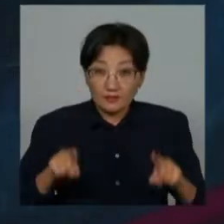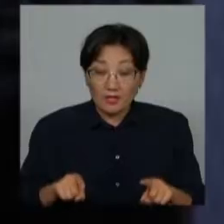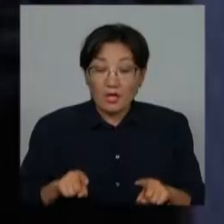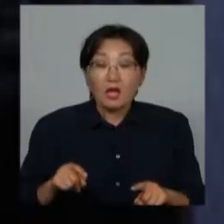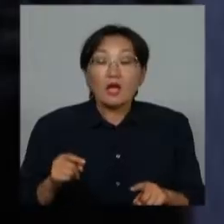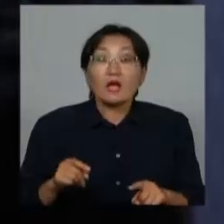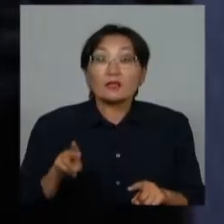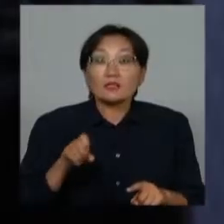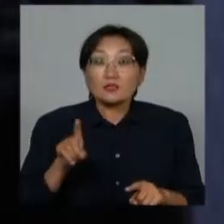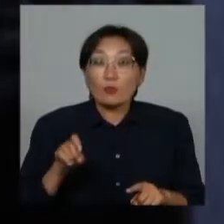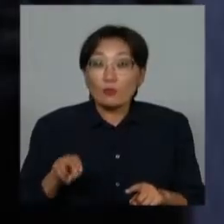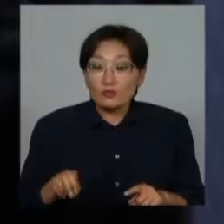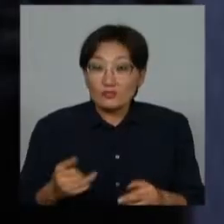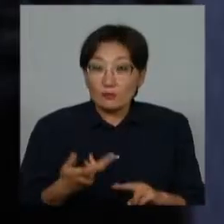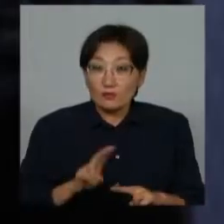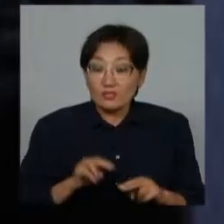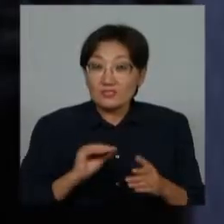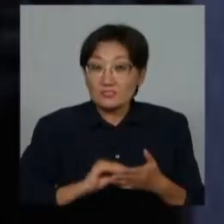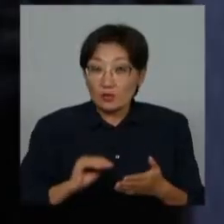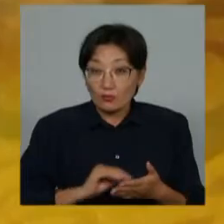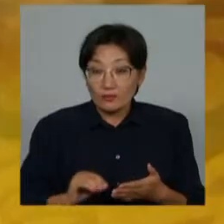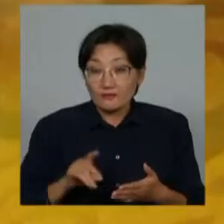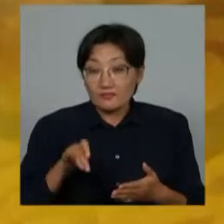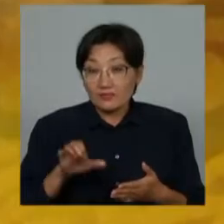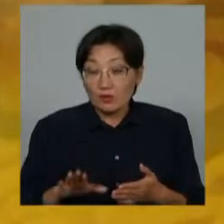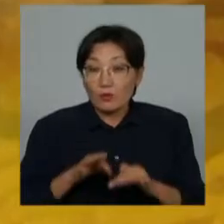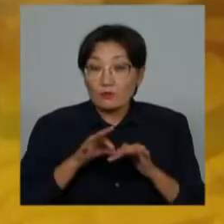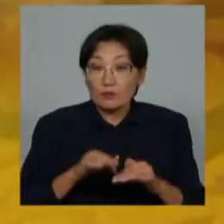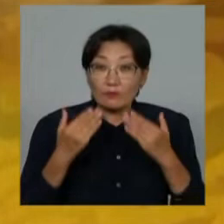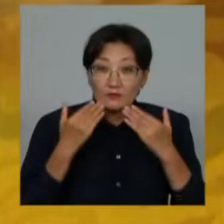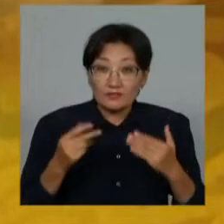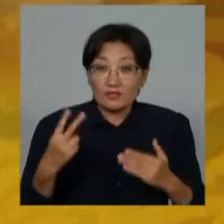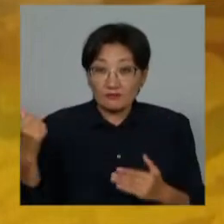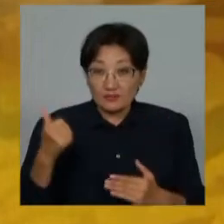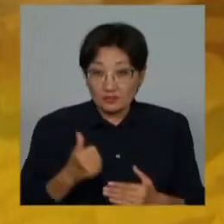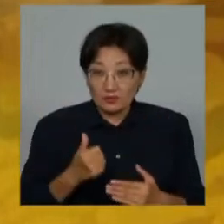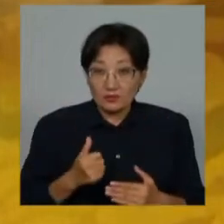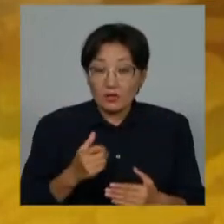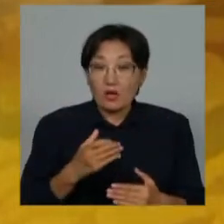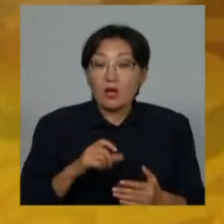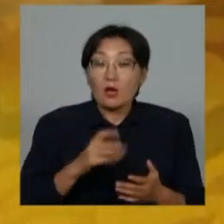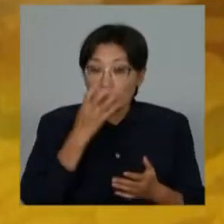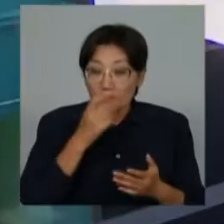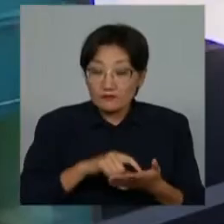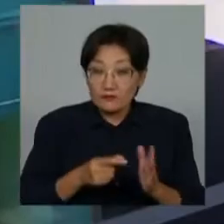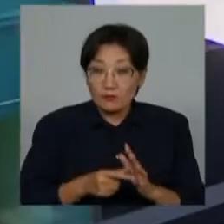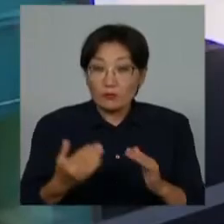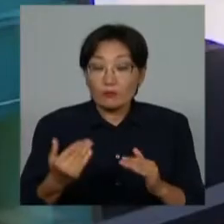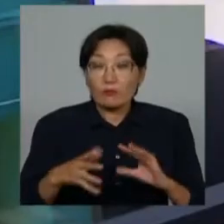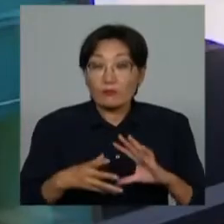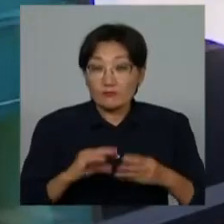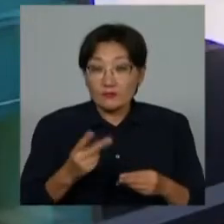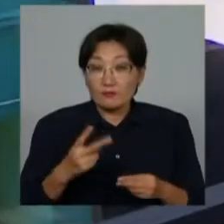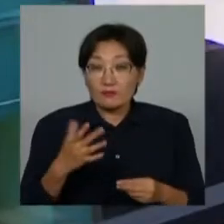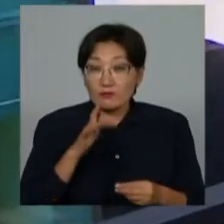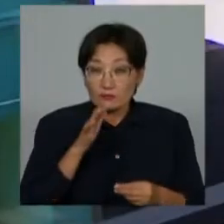телеканала «Казспорт». В посте говорится, что Амангельды Сейтхан провел последние 2 недели в реанимации. Ему было всего